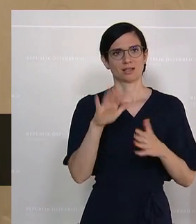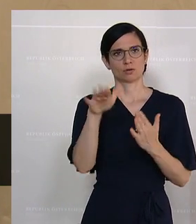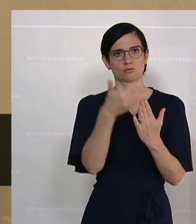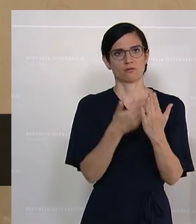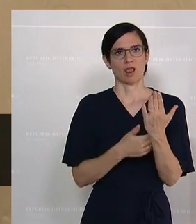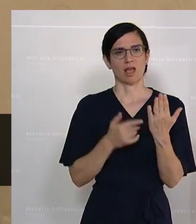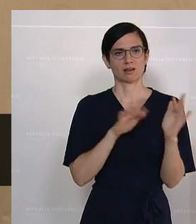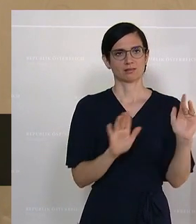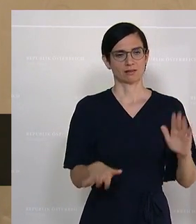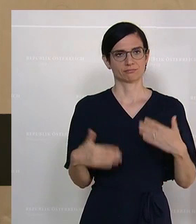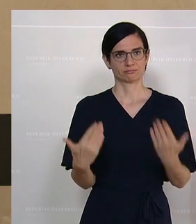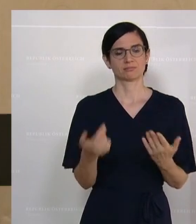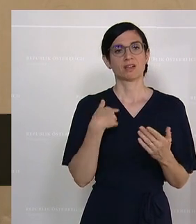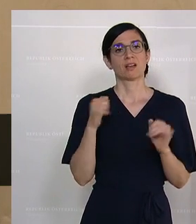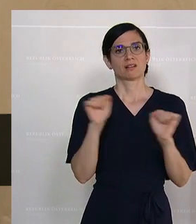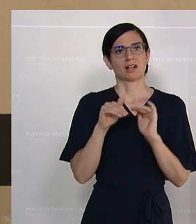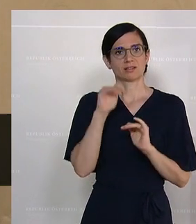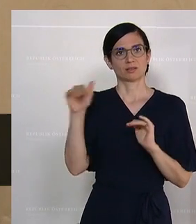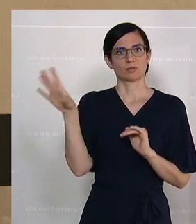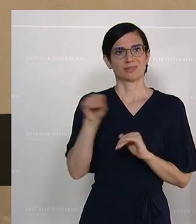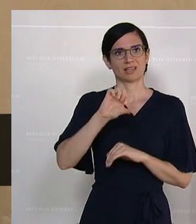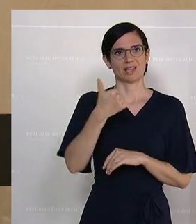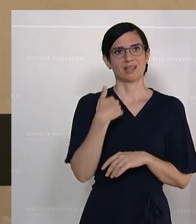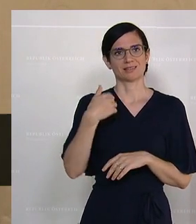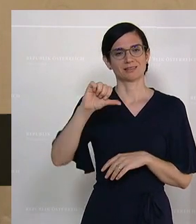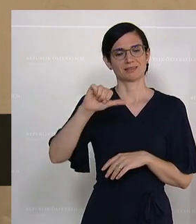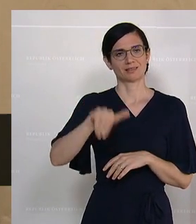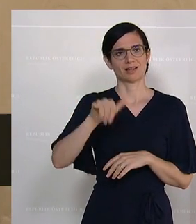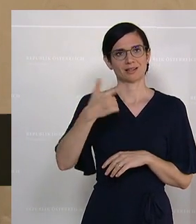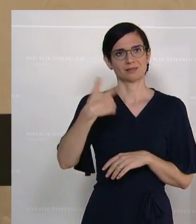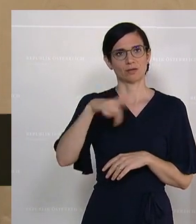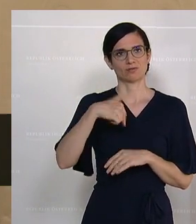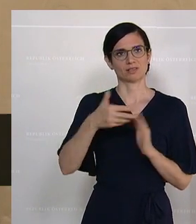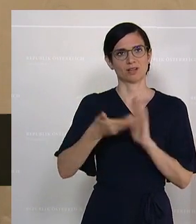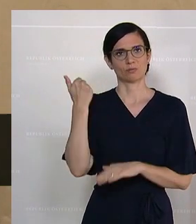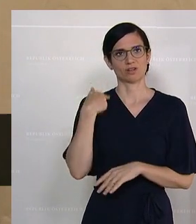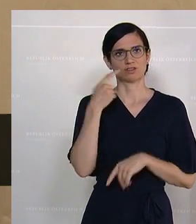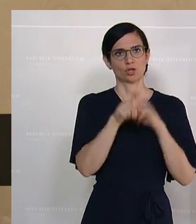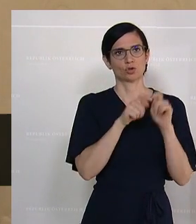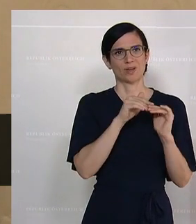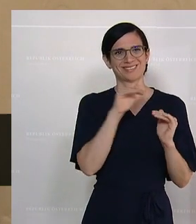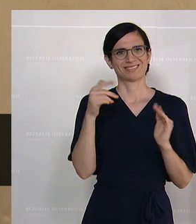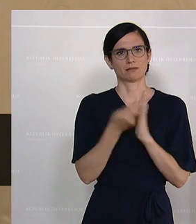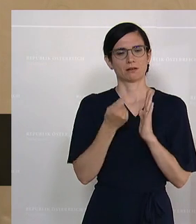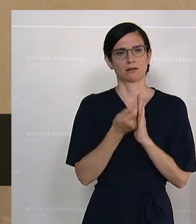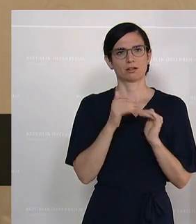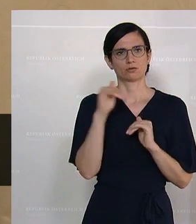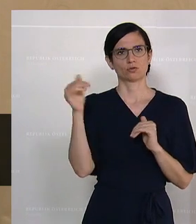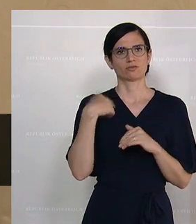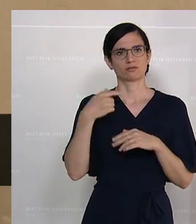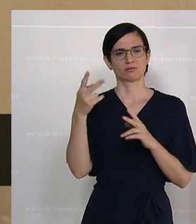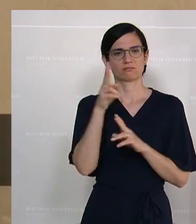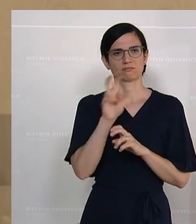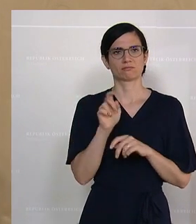die die kalte progression rückwirkend mit 1 2022 abschafft in dem die steuertarifstufen des § 33 absatz 1